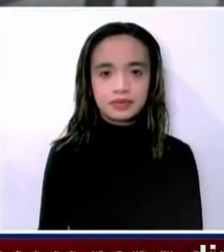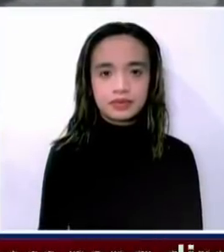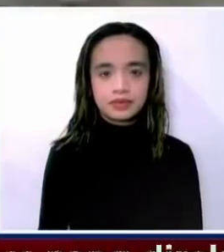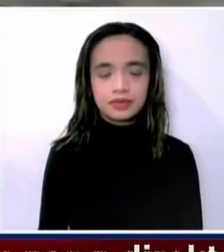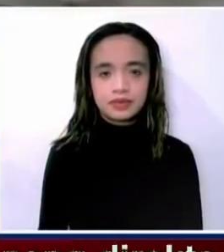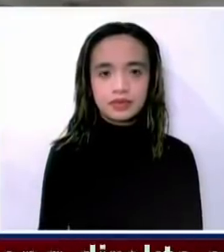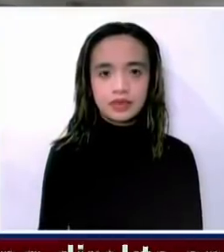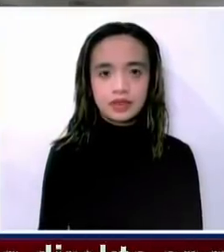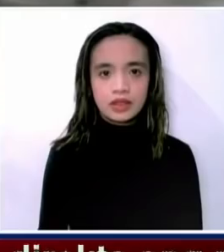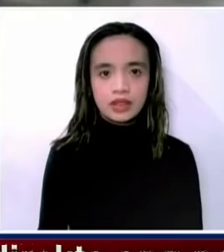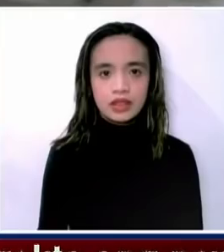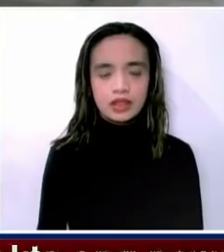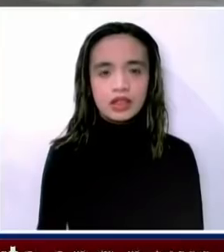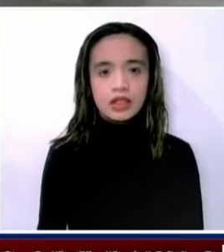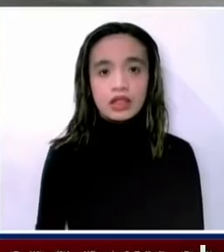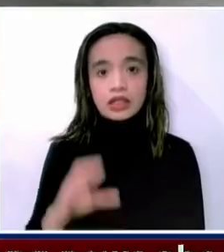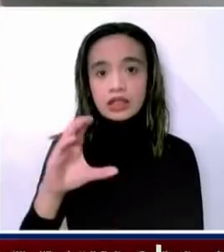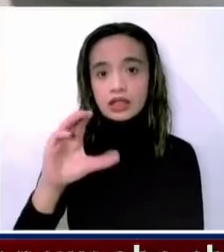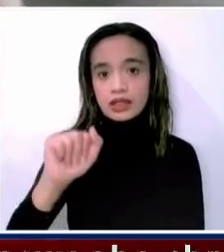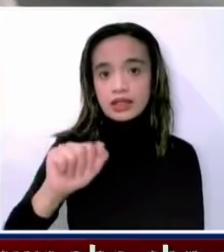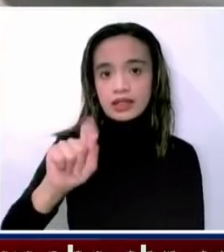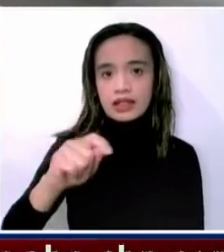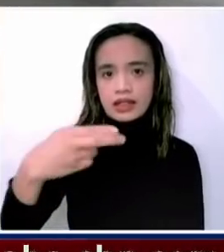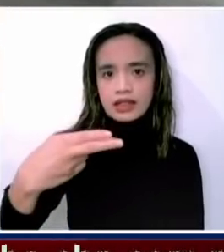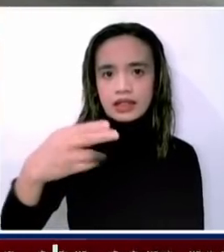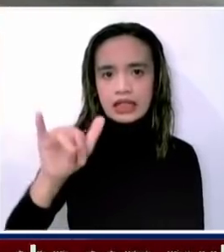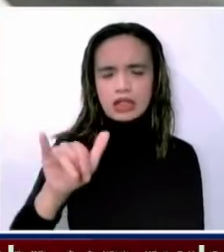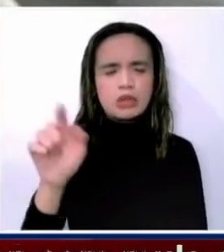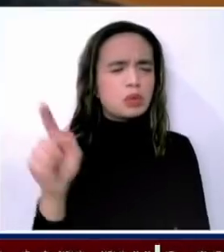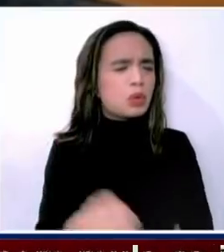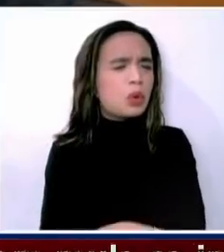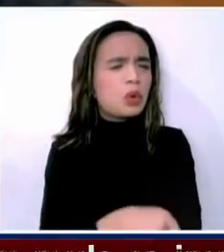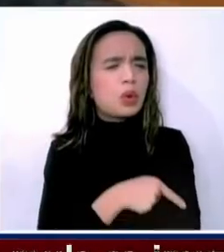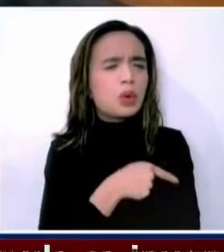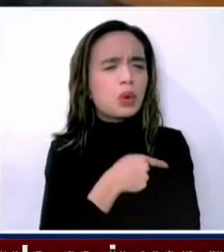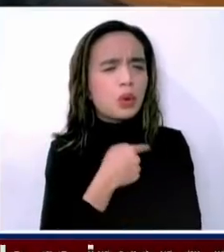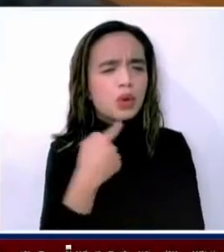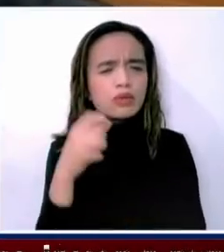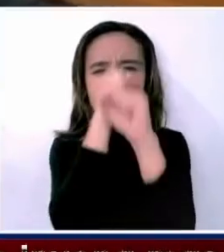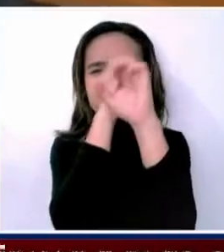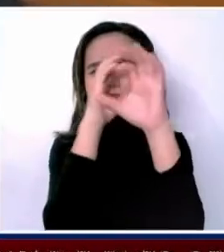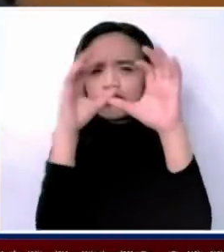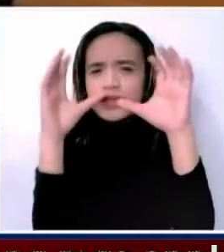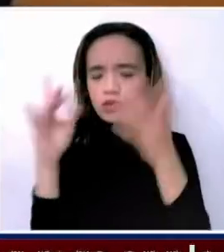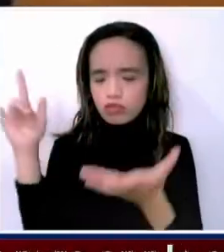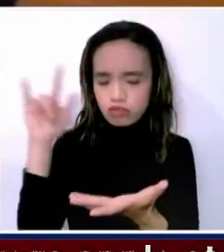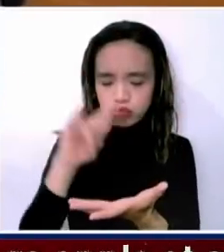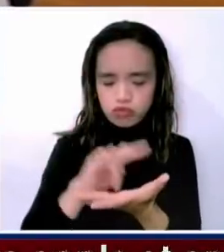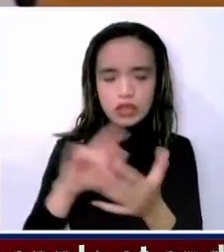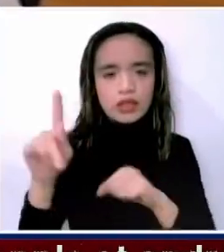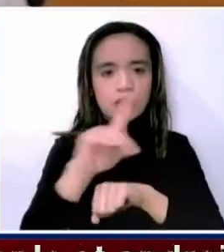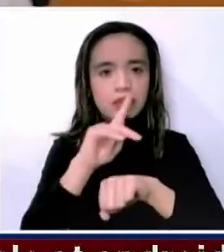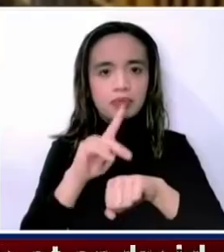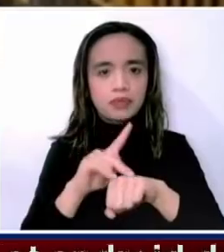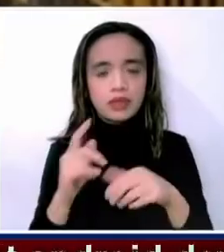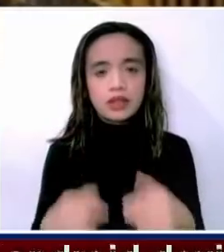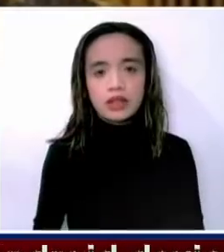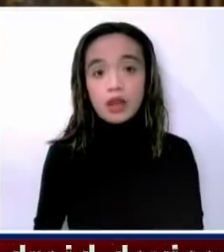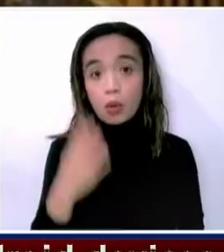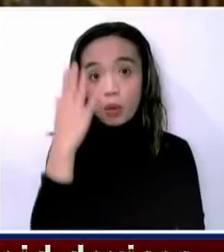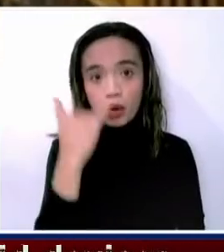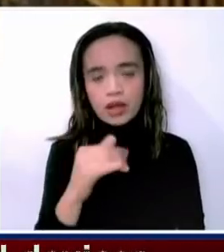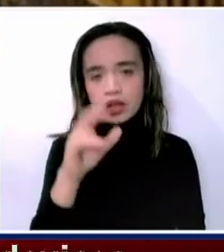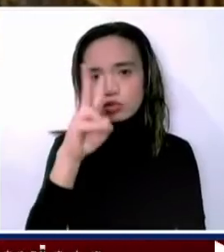Matagal pinangarap ni Kathy Hardy ang pagtapak sa Pilipinas sa gitna ng pandemya. May 2 taong kasing sarado ang Pilipinas